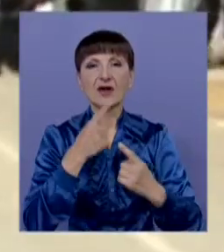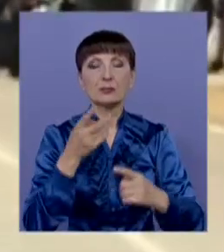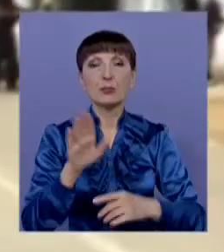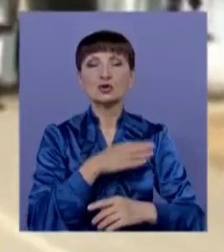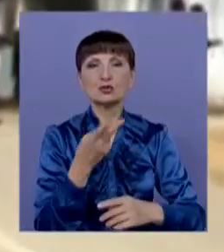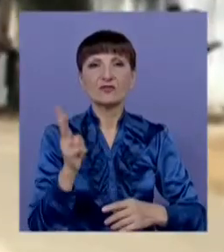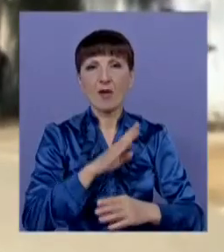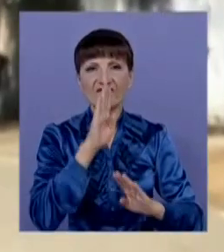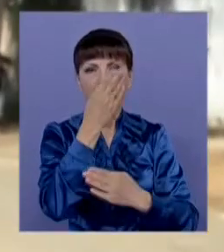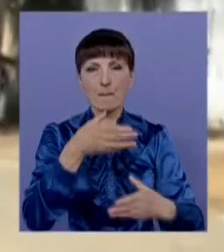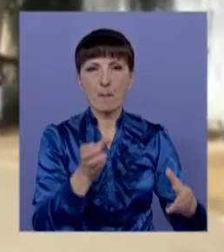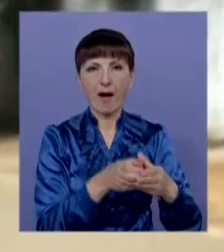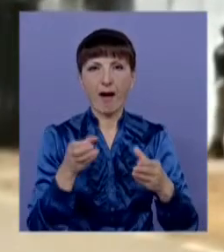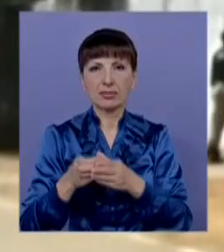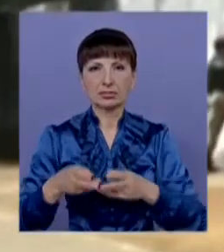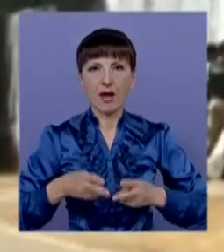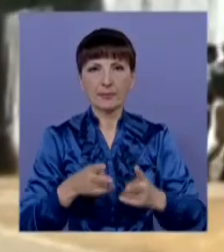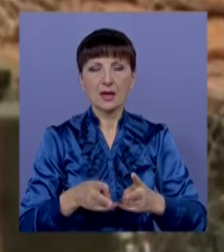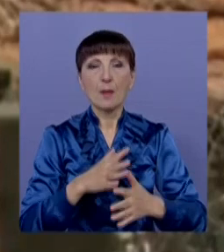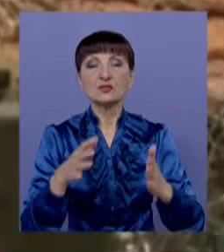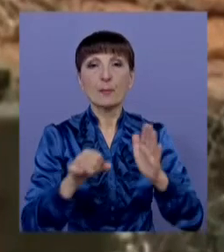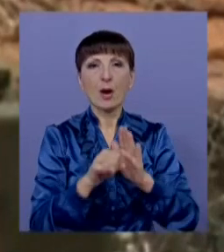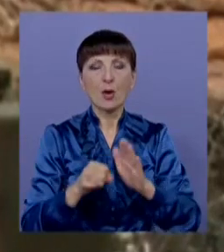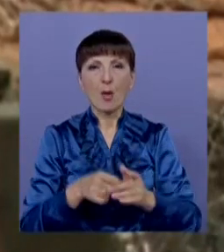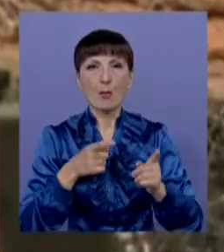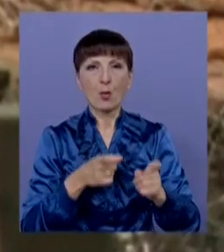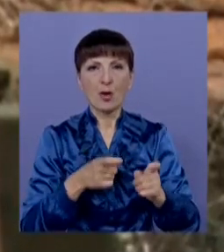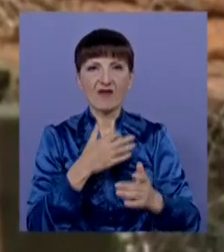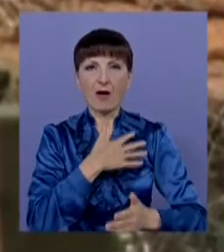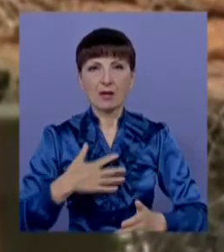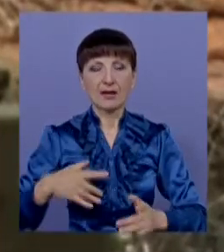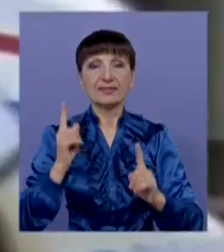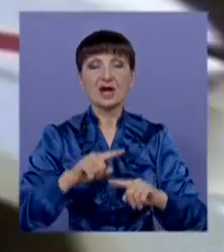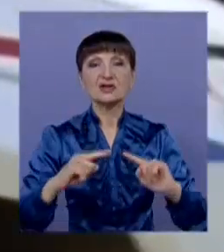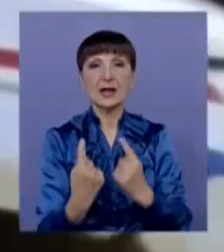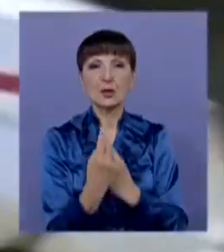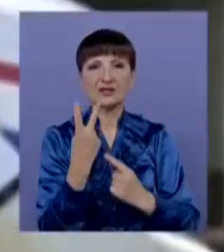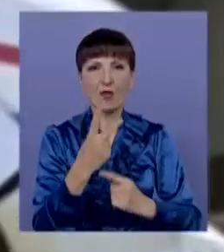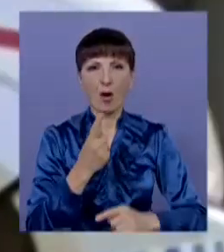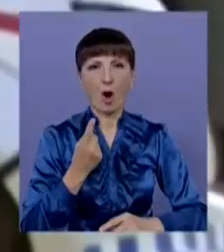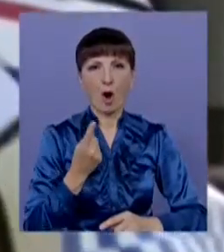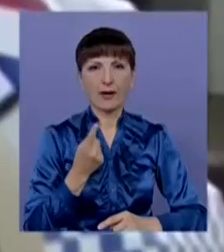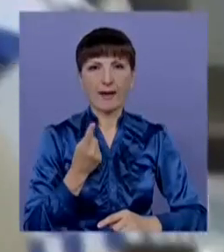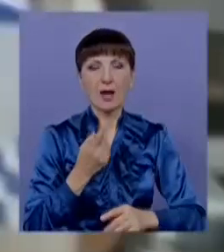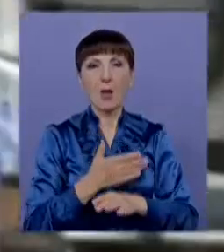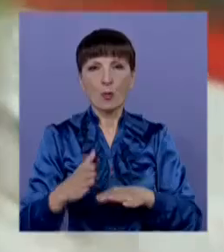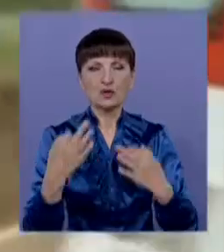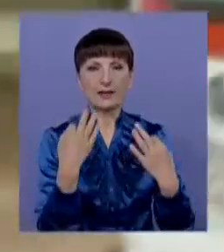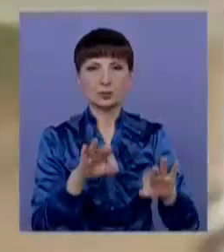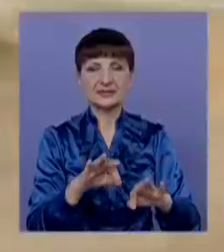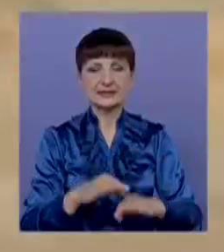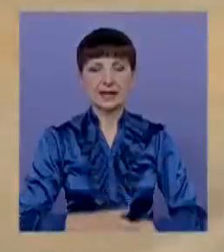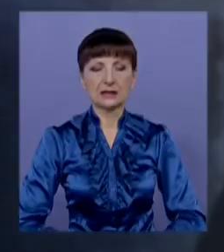2 враждующими бандами. Большинство погибших с пулевыми ранениями. Также в заложники взяли 2 охранников. Позже их